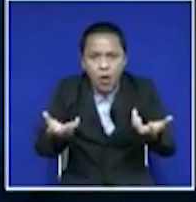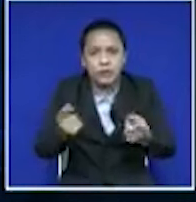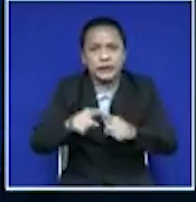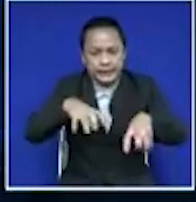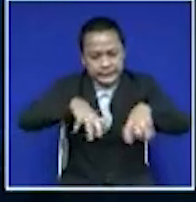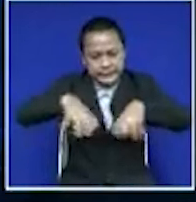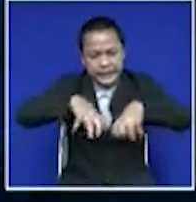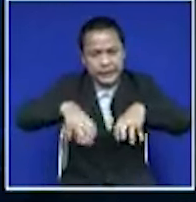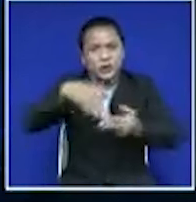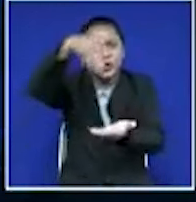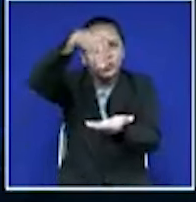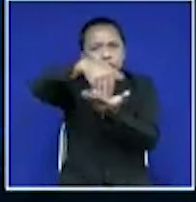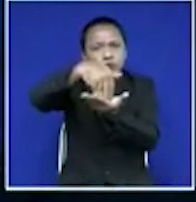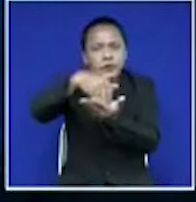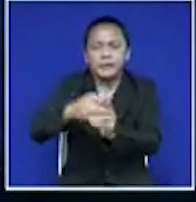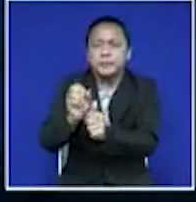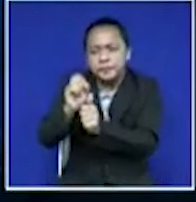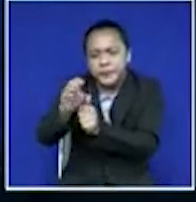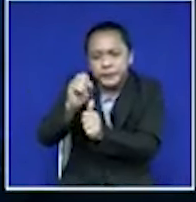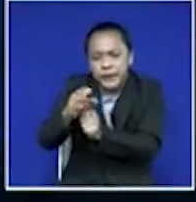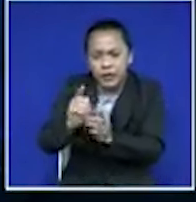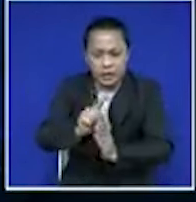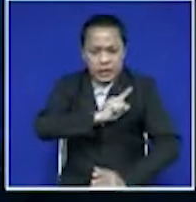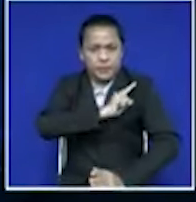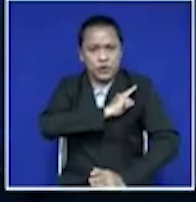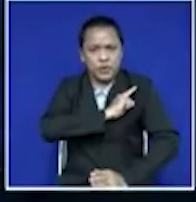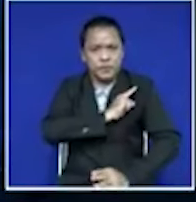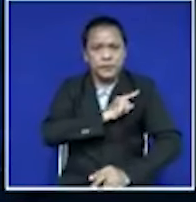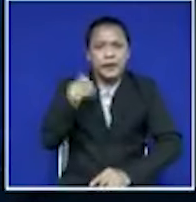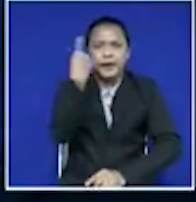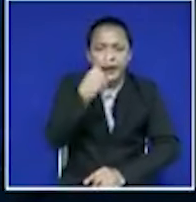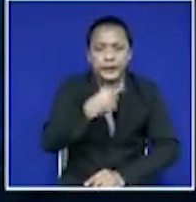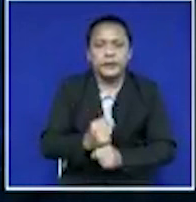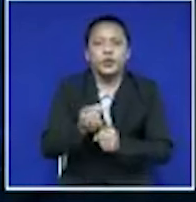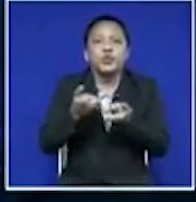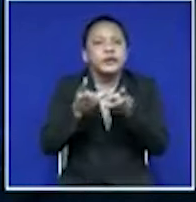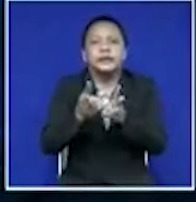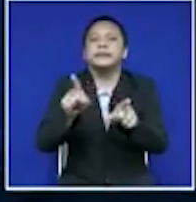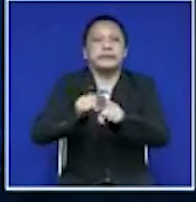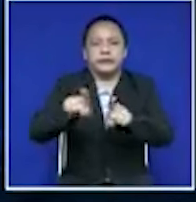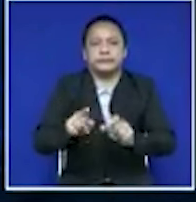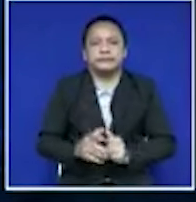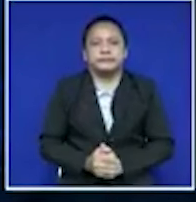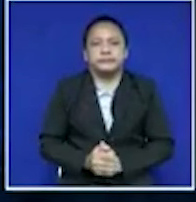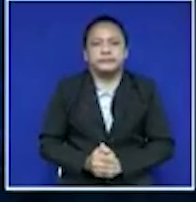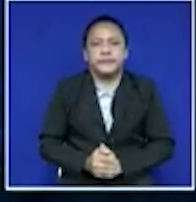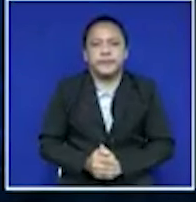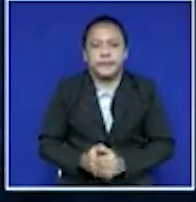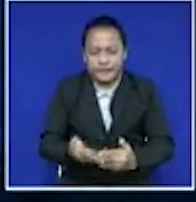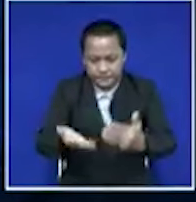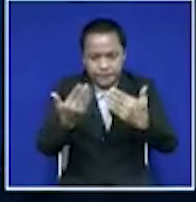ตั้งให้มีศูนย์รับคำปรึกษากำหนดผู้รับผิดชอบอะไรทั้งหลายนี้ก็เป็นมาตรการขึ้นมานะครับแล้วก็นำ